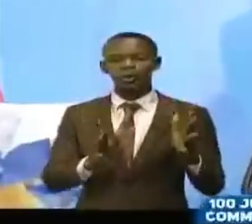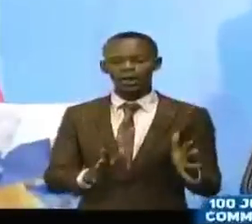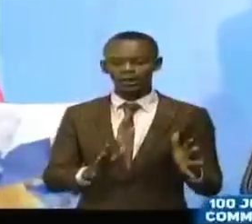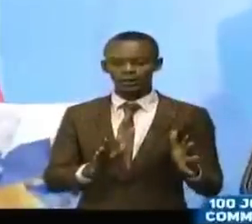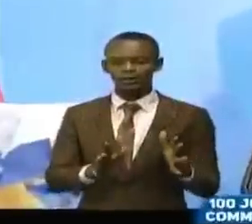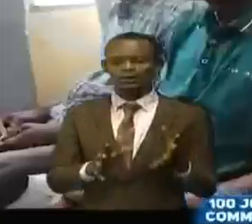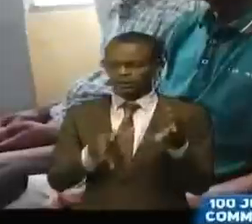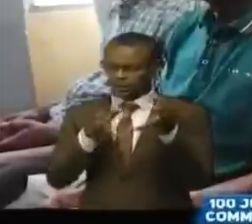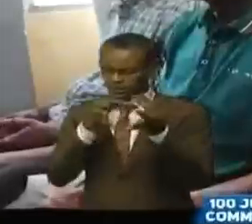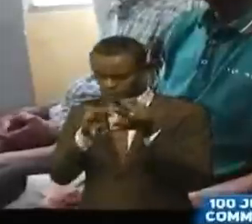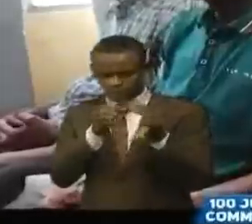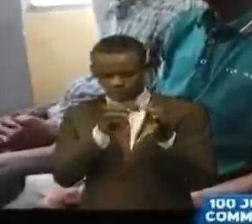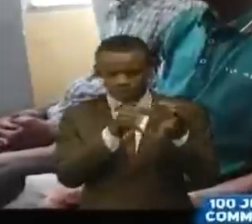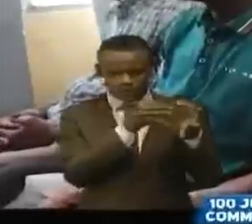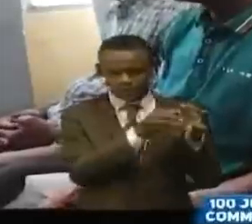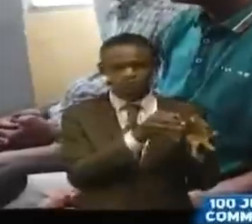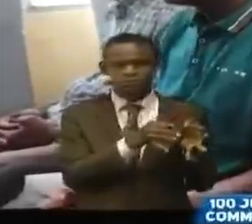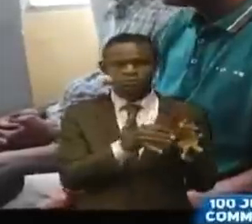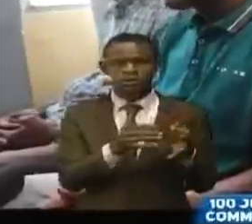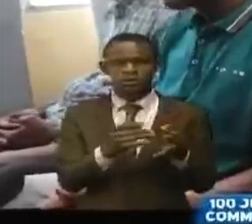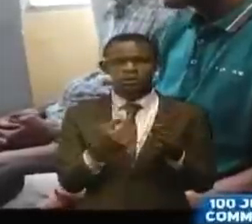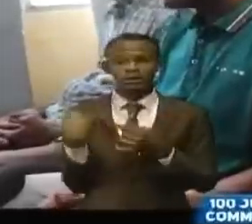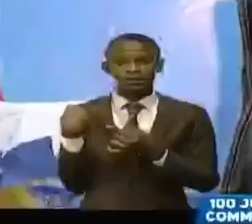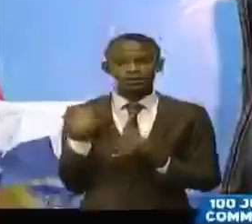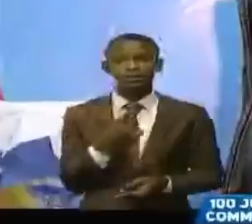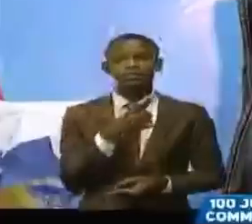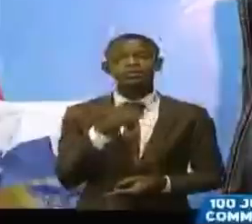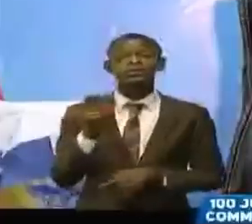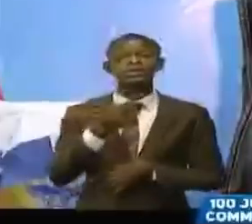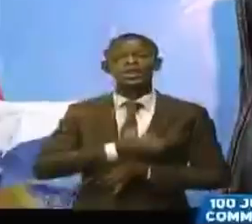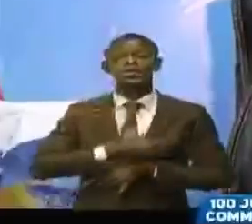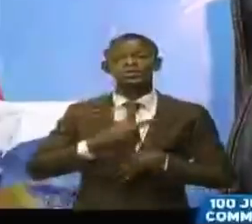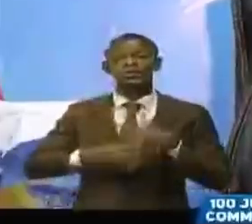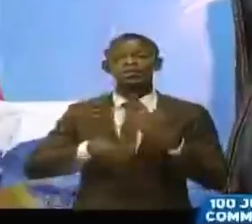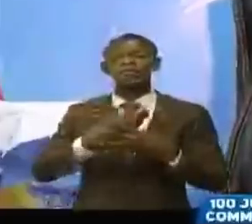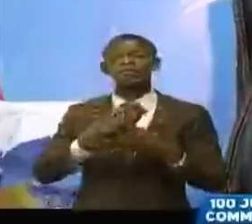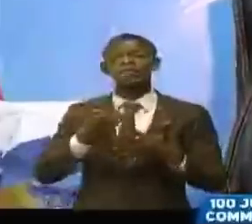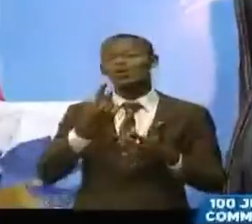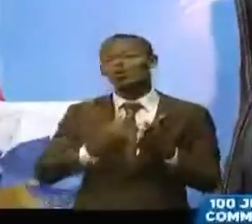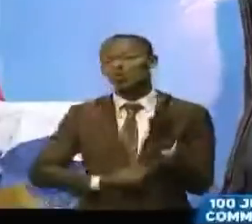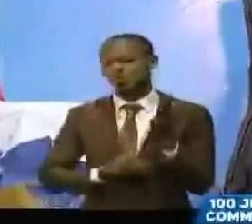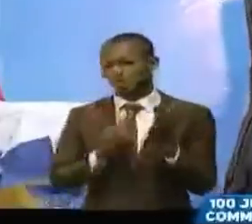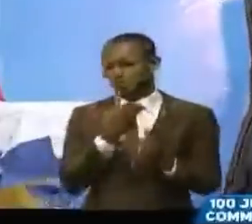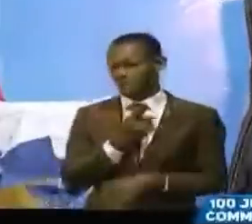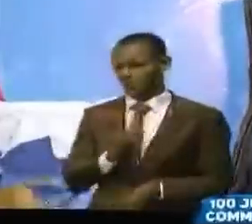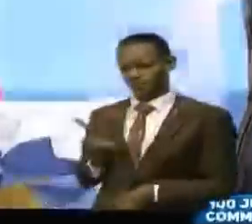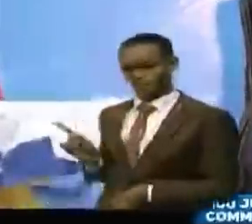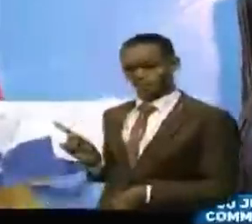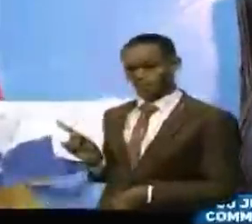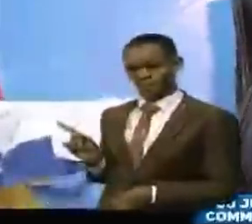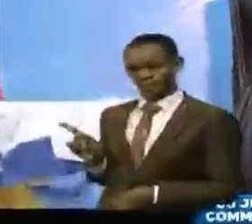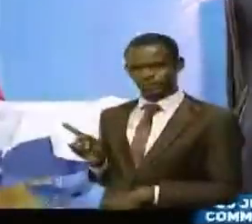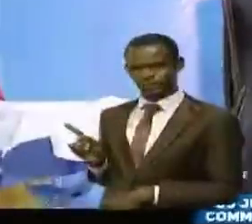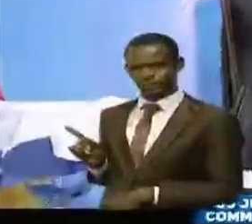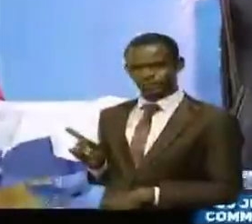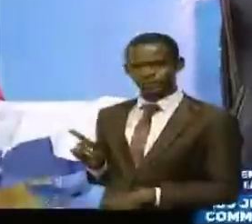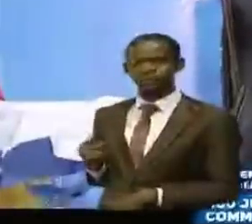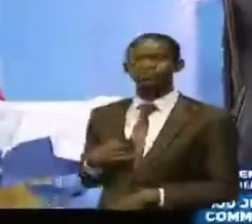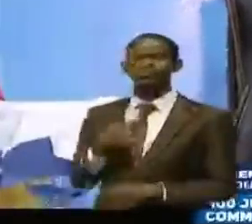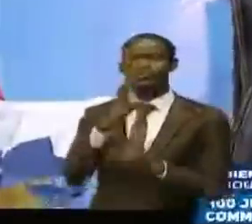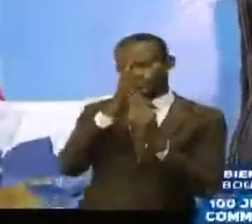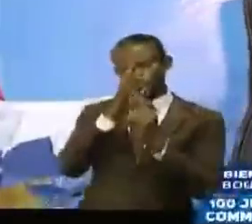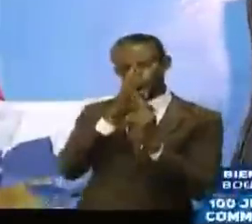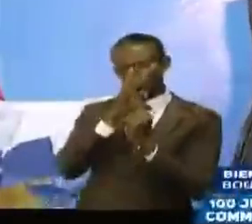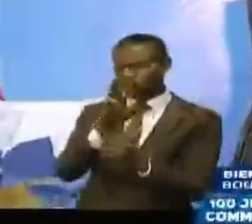100 jours en deux principaux aspects. Nos hommages les plus déférents à son Excellence Monsieur le Président de la République, chef